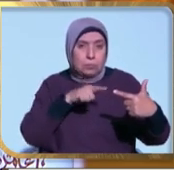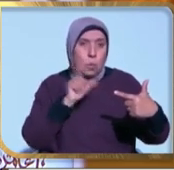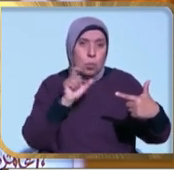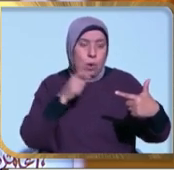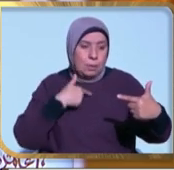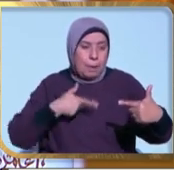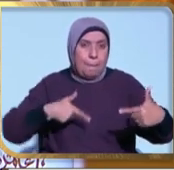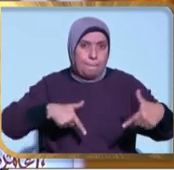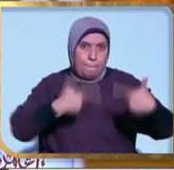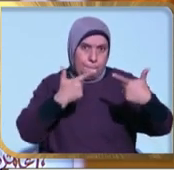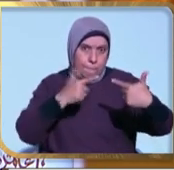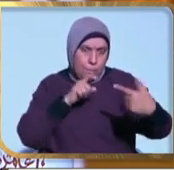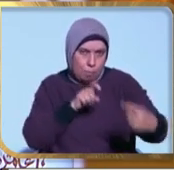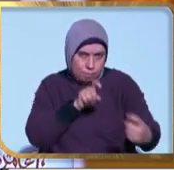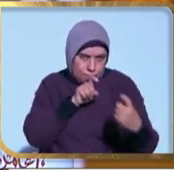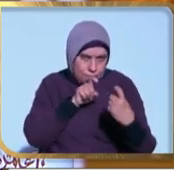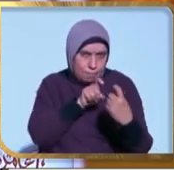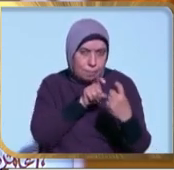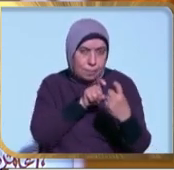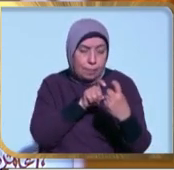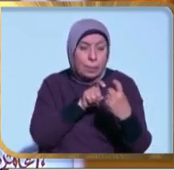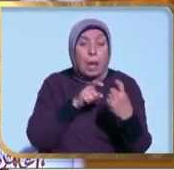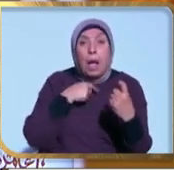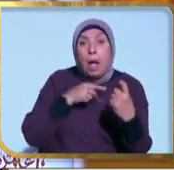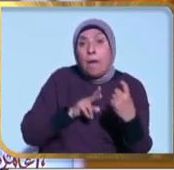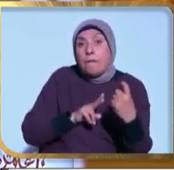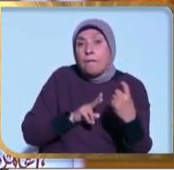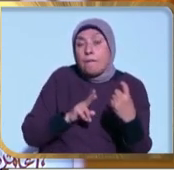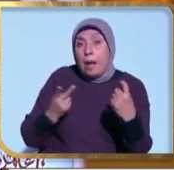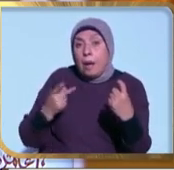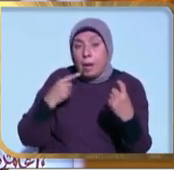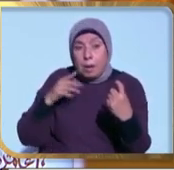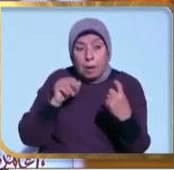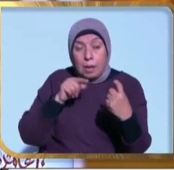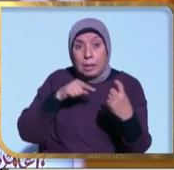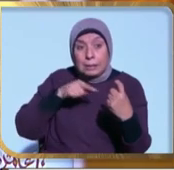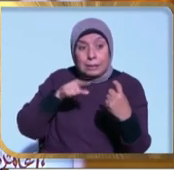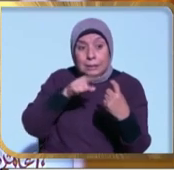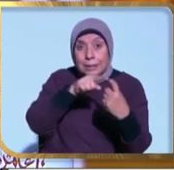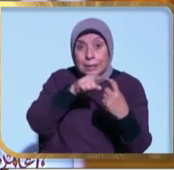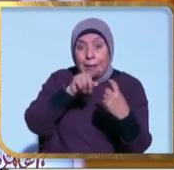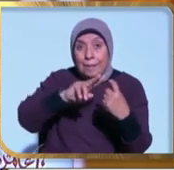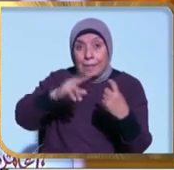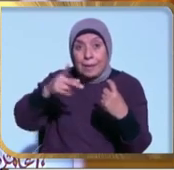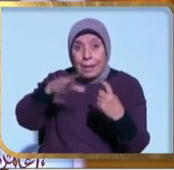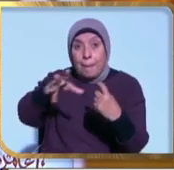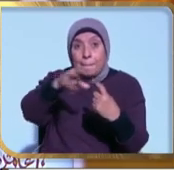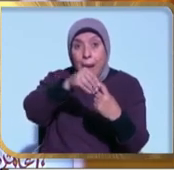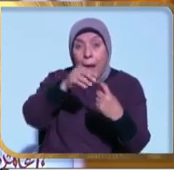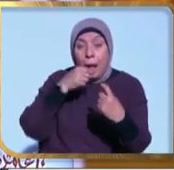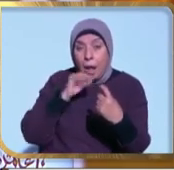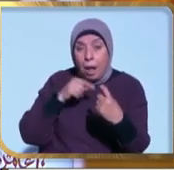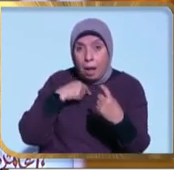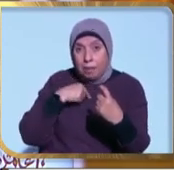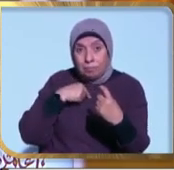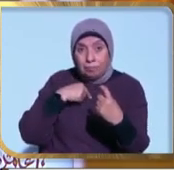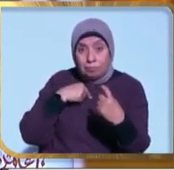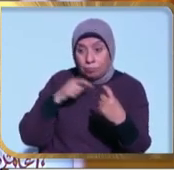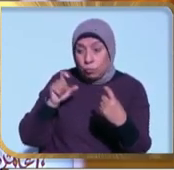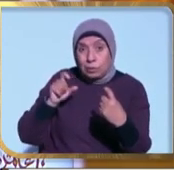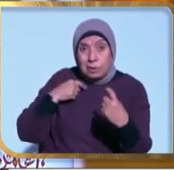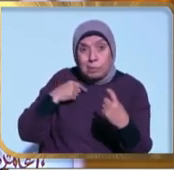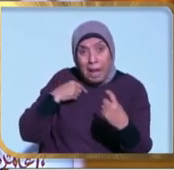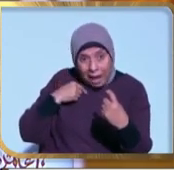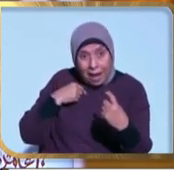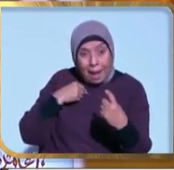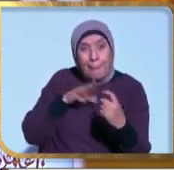التفسير في سبب نزول هذه الايه ان الايه دي نزلت في رجلين قال احدهما لصاحبه